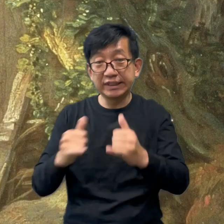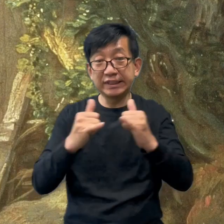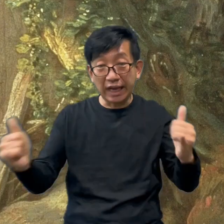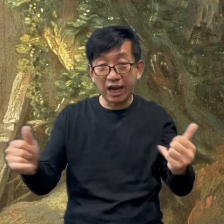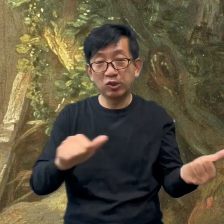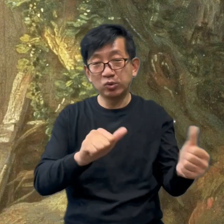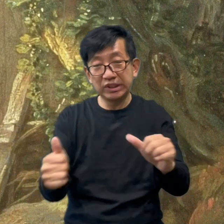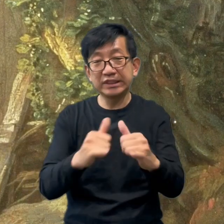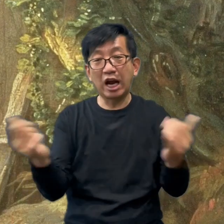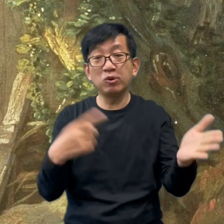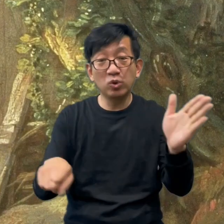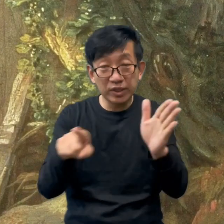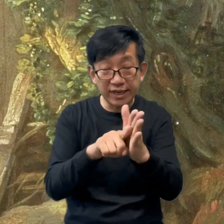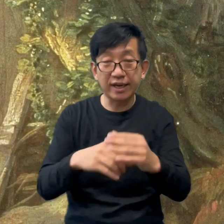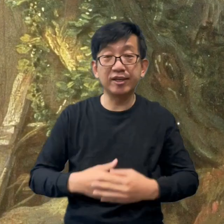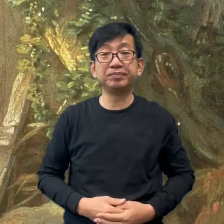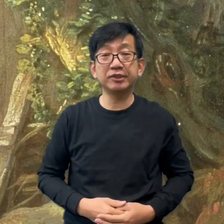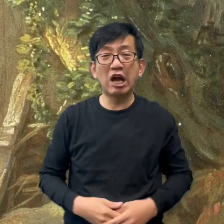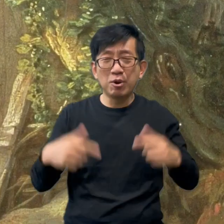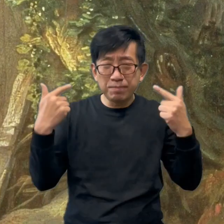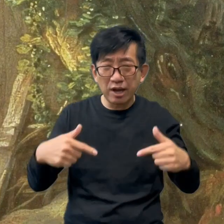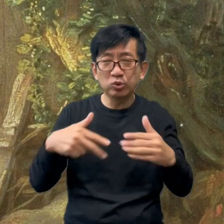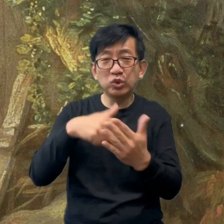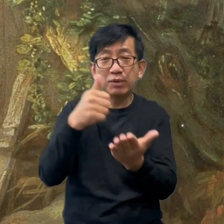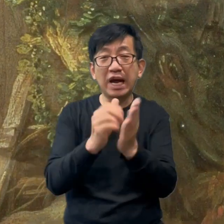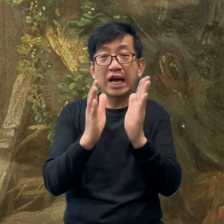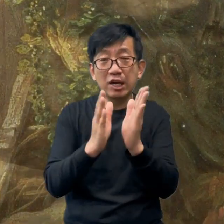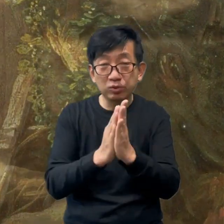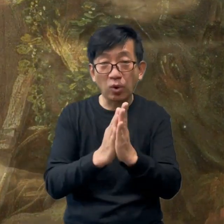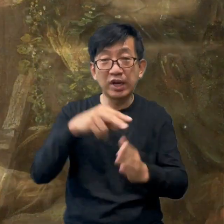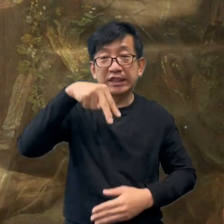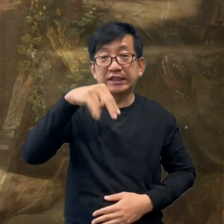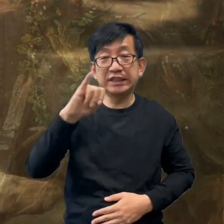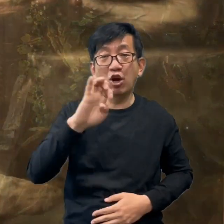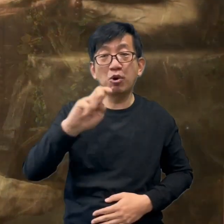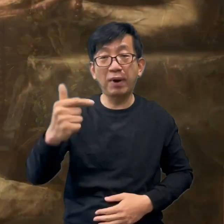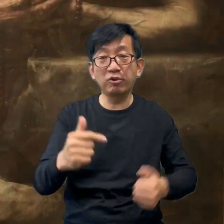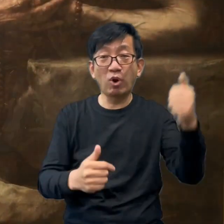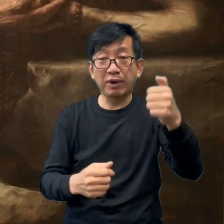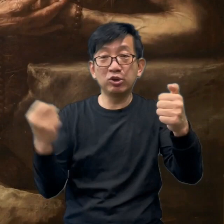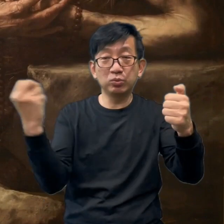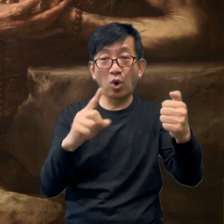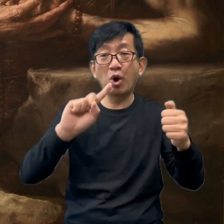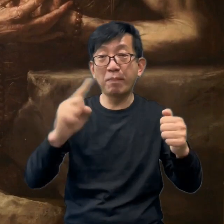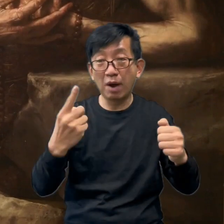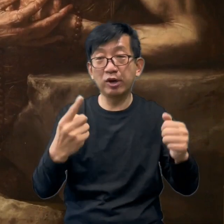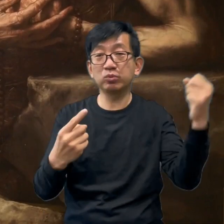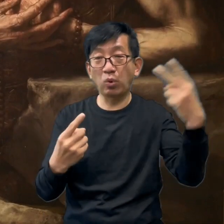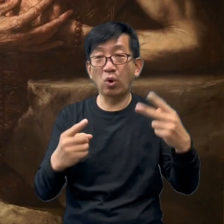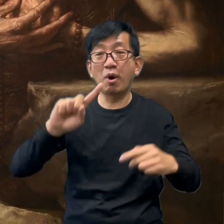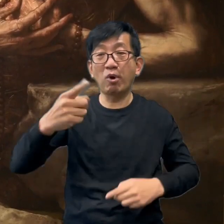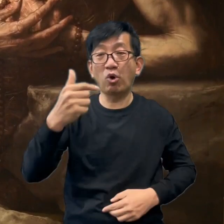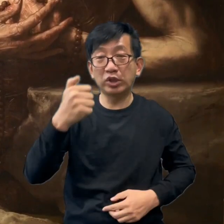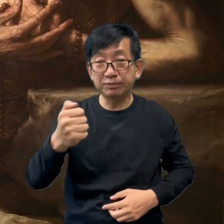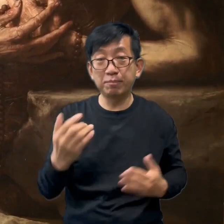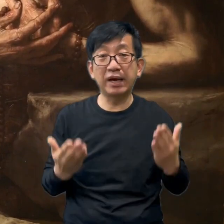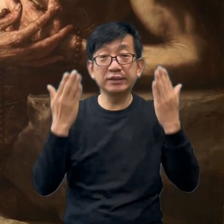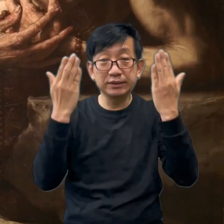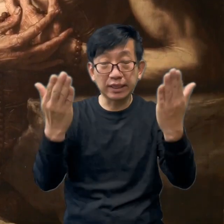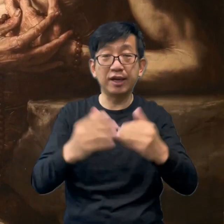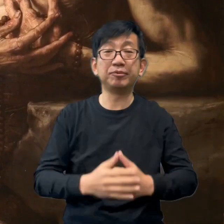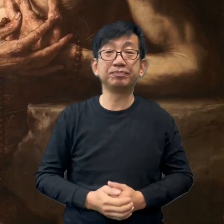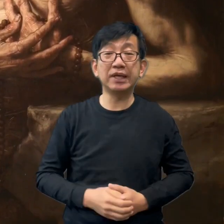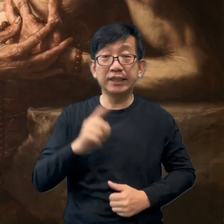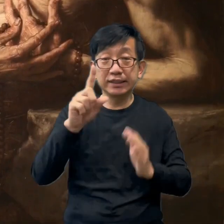은수자들은 죽은 이들을 위해 매일 주님의 기도나 시편을 50편, 100편 또는